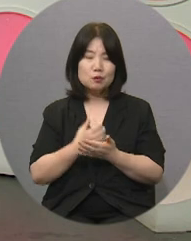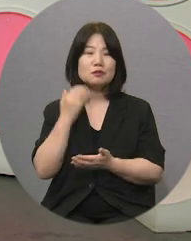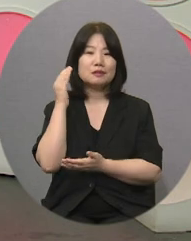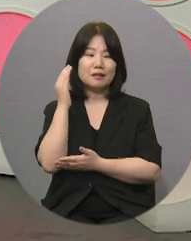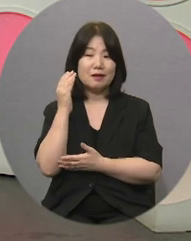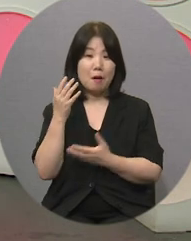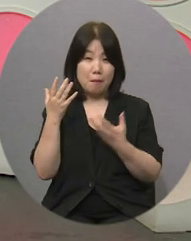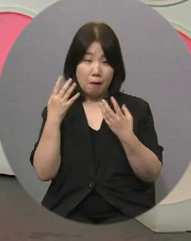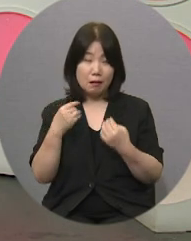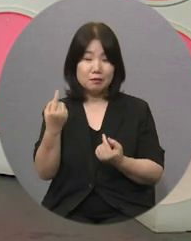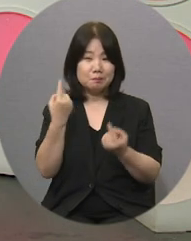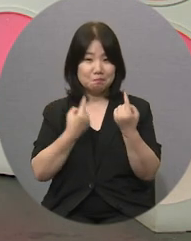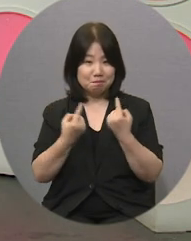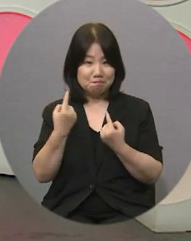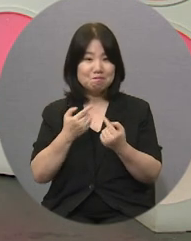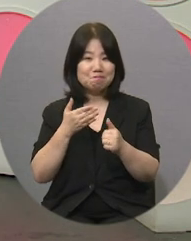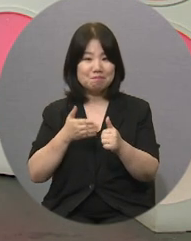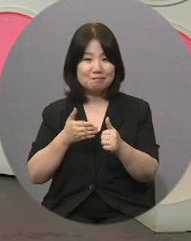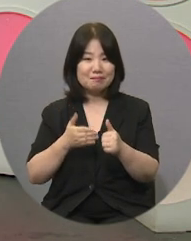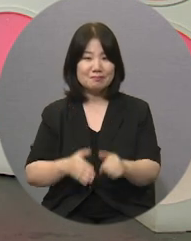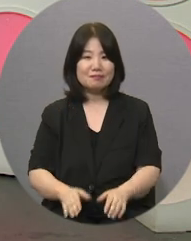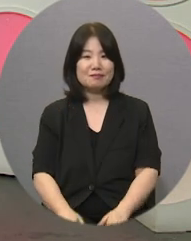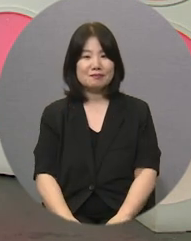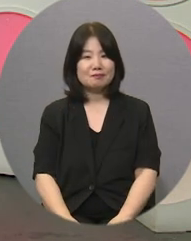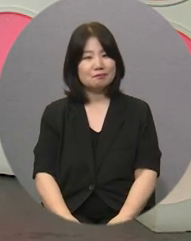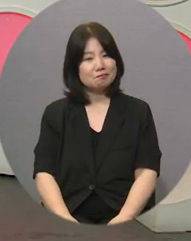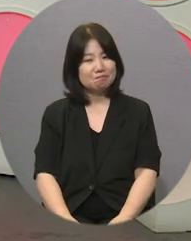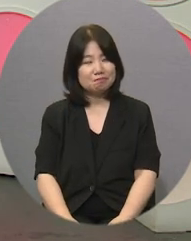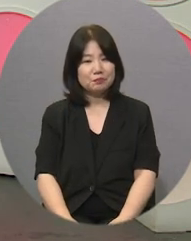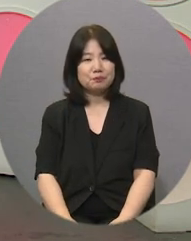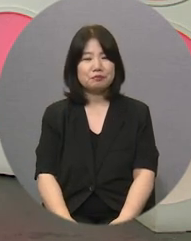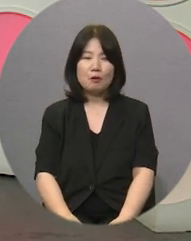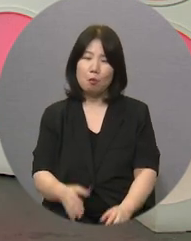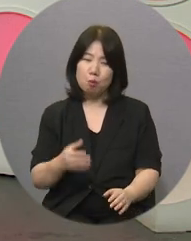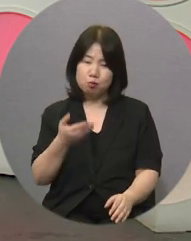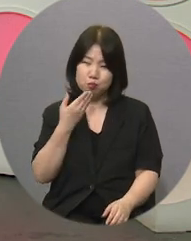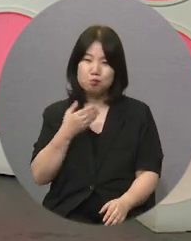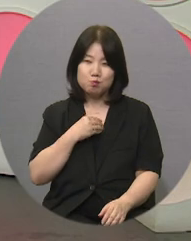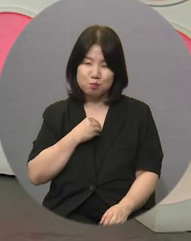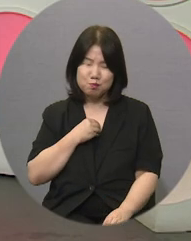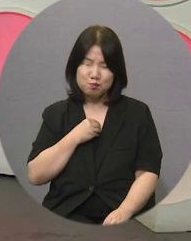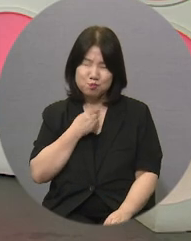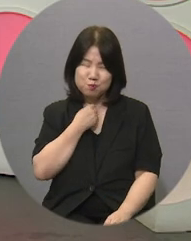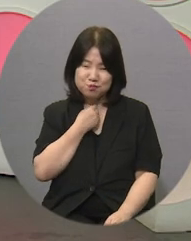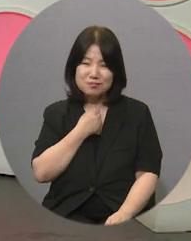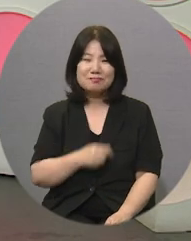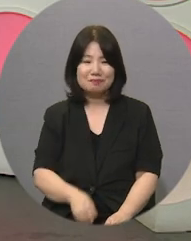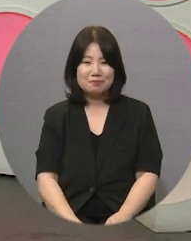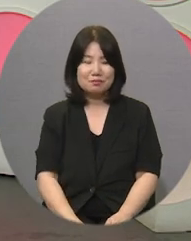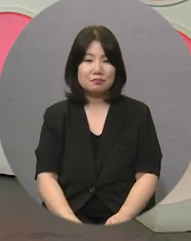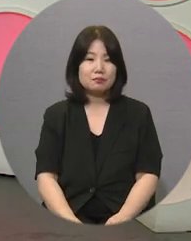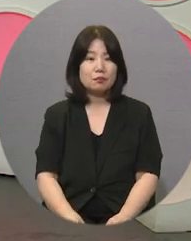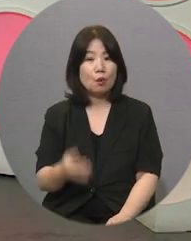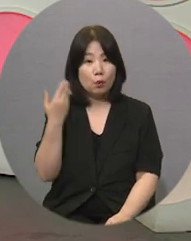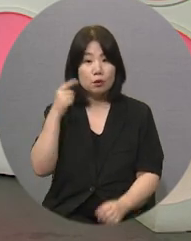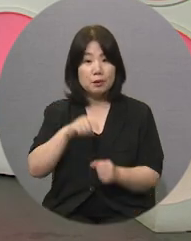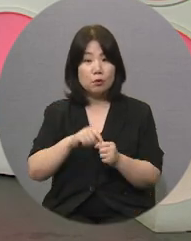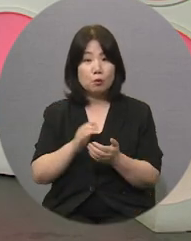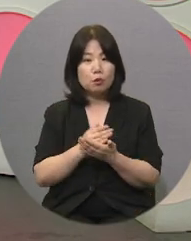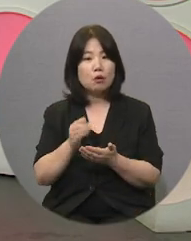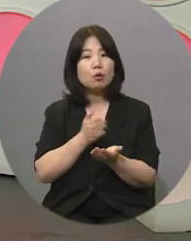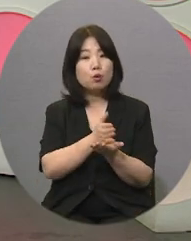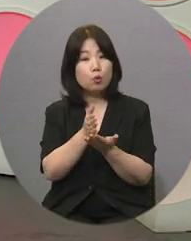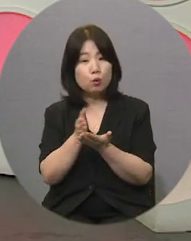사연 많이 보내주시기 바랍니다. 네. 아, 떡볶이. 기다리겠습니다. 먹고 싶다, 떡볶이. 감사합니다. 떡볶이. 요즘에 떡볶이도 종류가